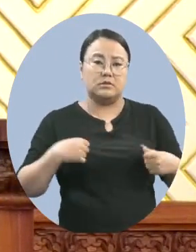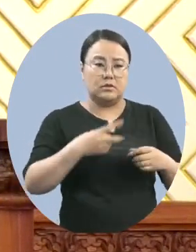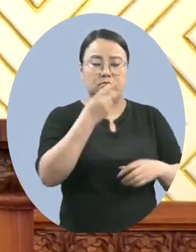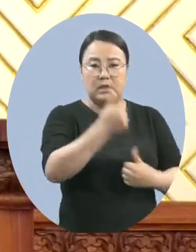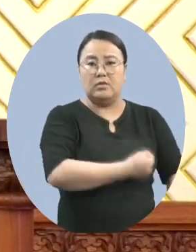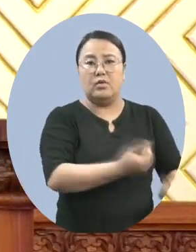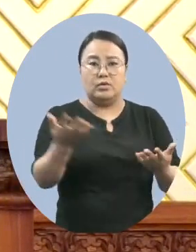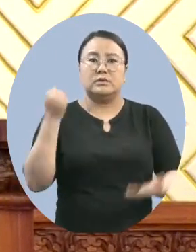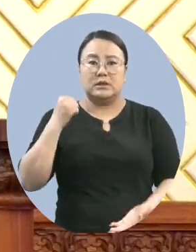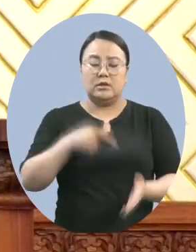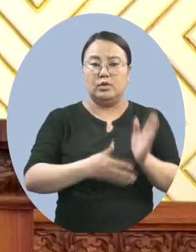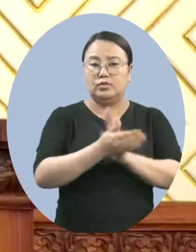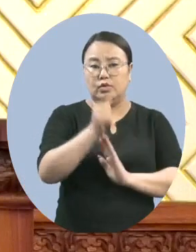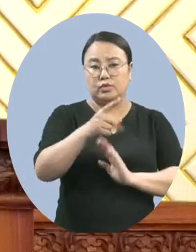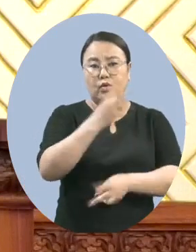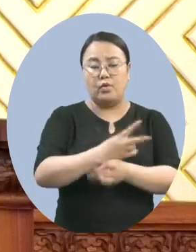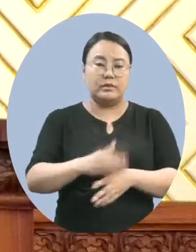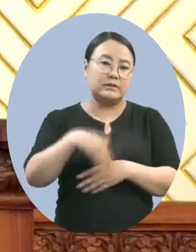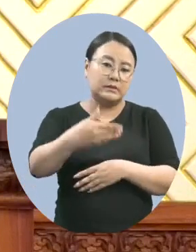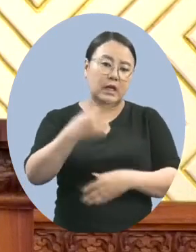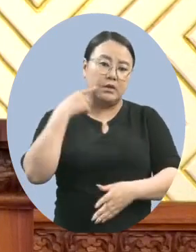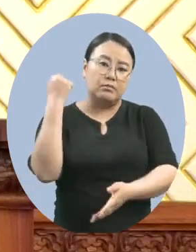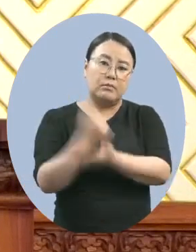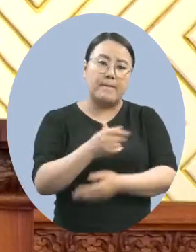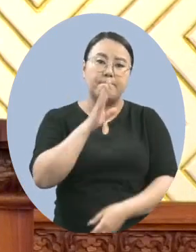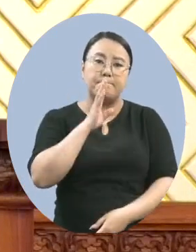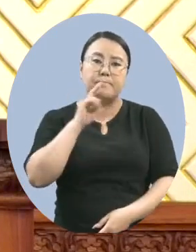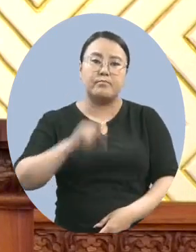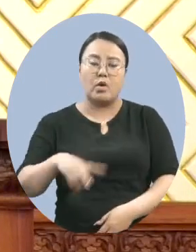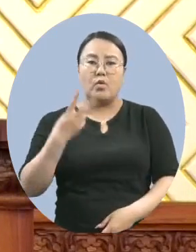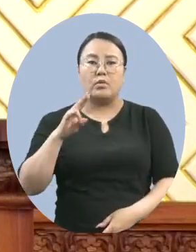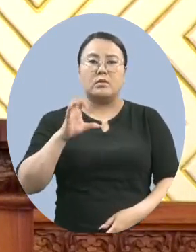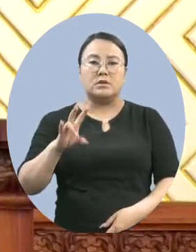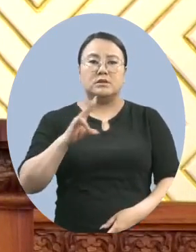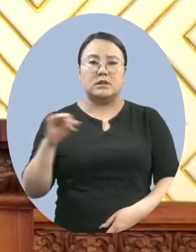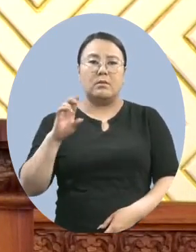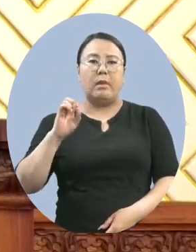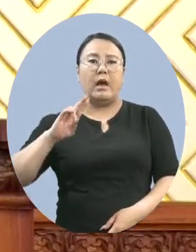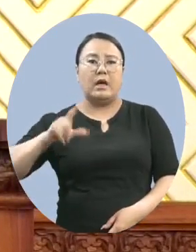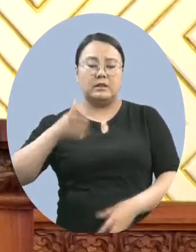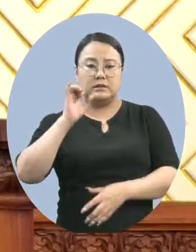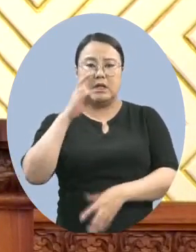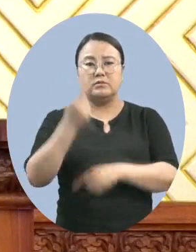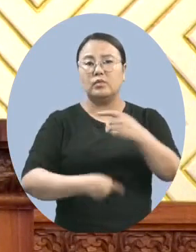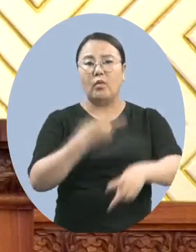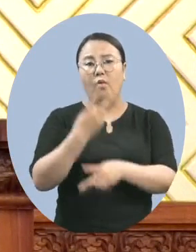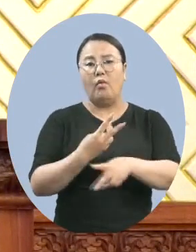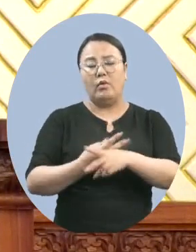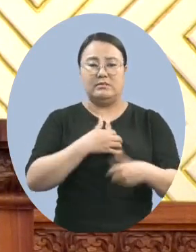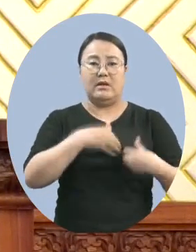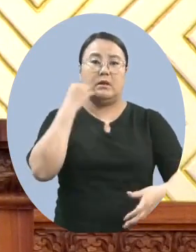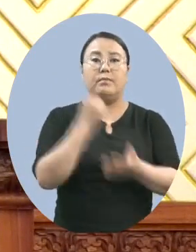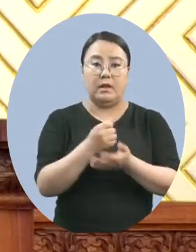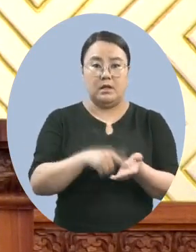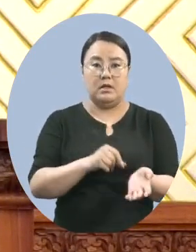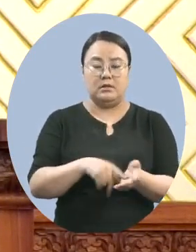шүү. Тийм учраас төсвийн хуулийн дараа батлах тогтоолдоо бид энэ үндэсний баялагын сангийн тухай хуулийг яаралтай шийдвэрлэх асуудлыг 19